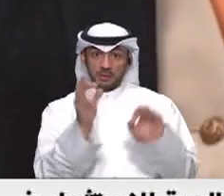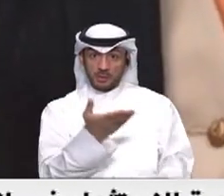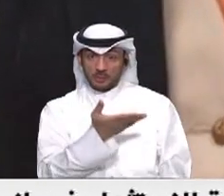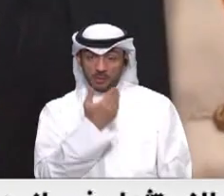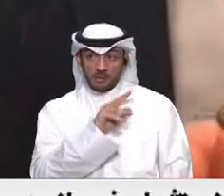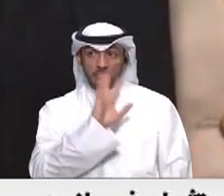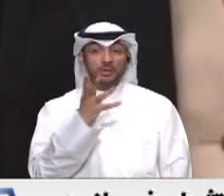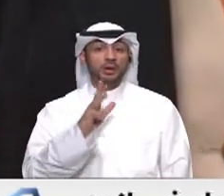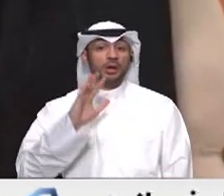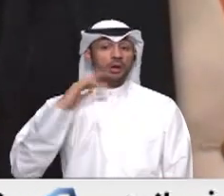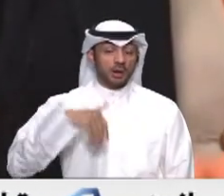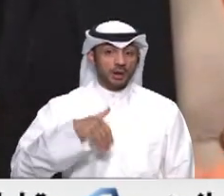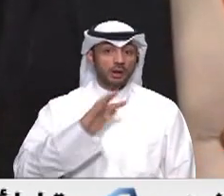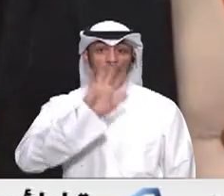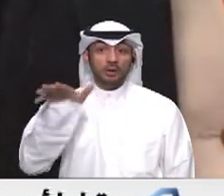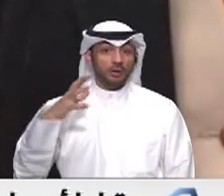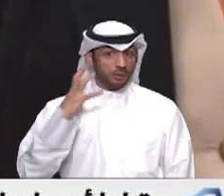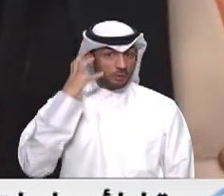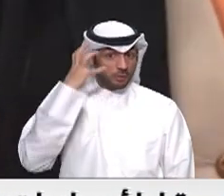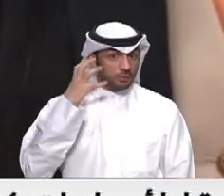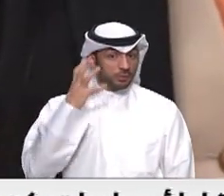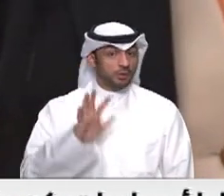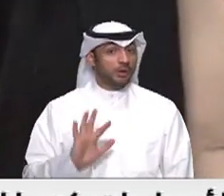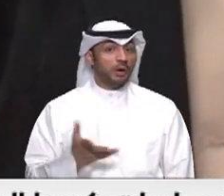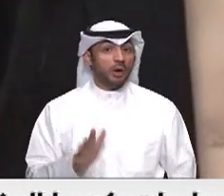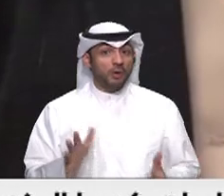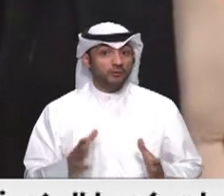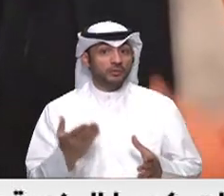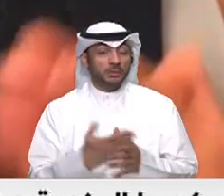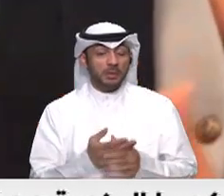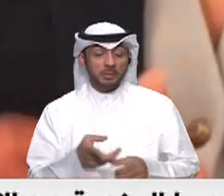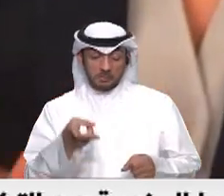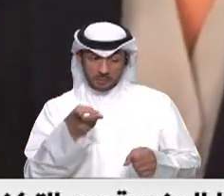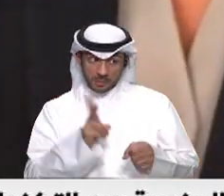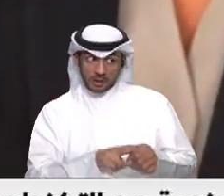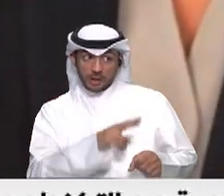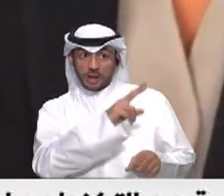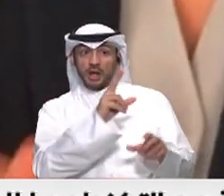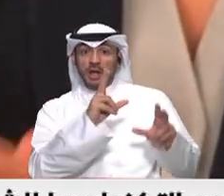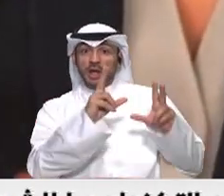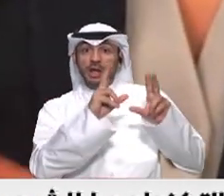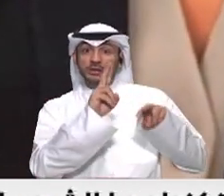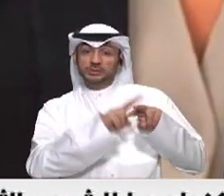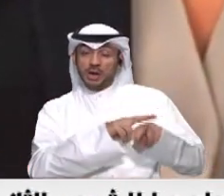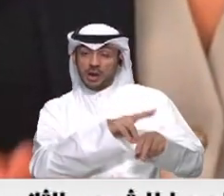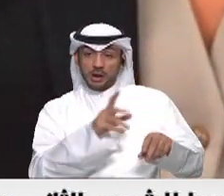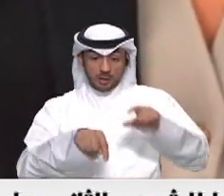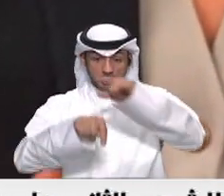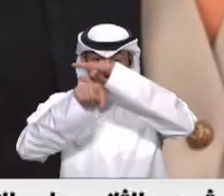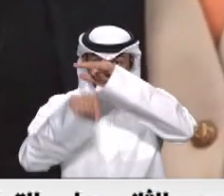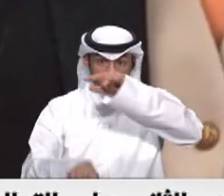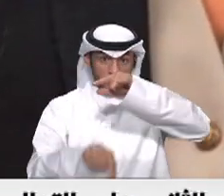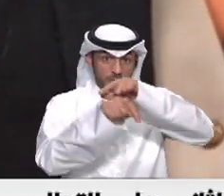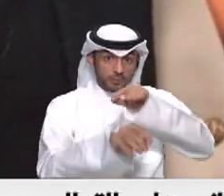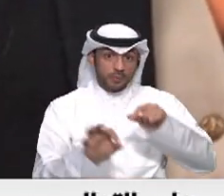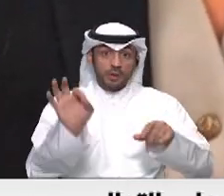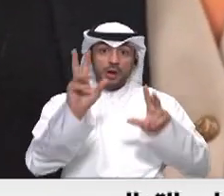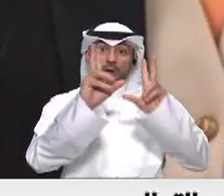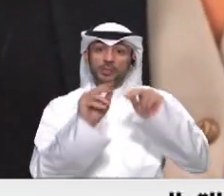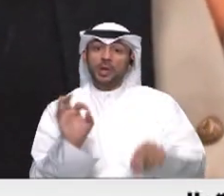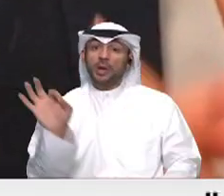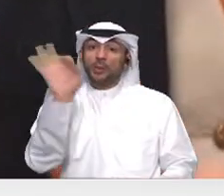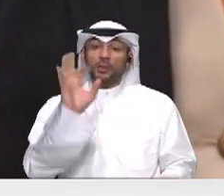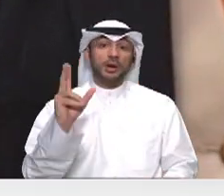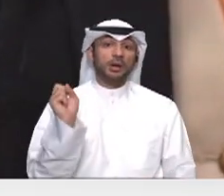تخوف كبير من أن تعود وتتوسع الاستهدافات الإسرائيلية نحو العاصمة بيروت التي شهدت 4 أيام من